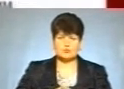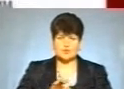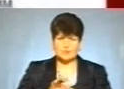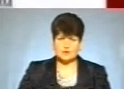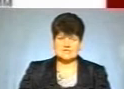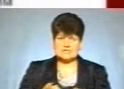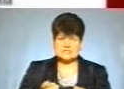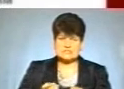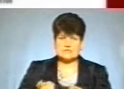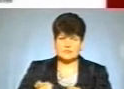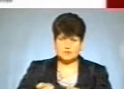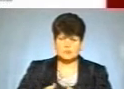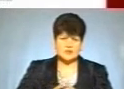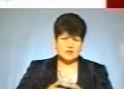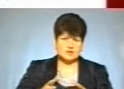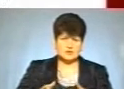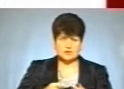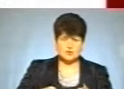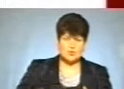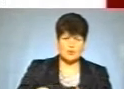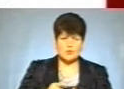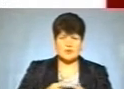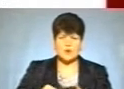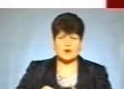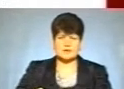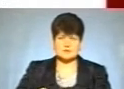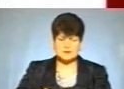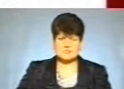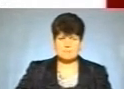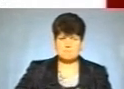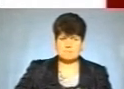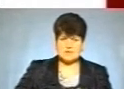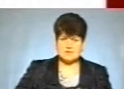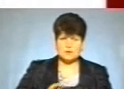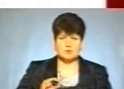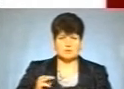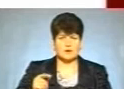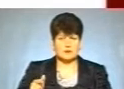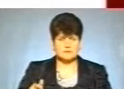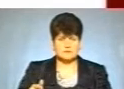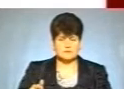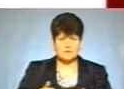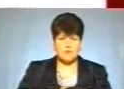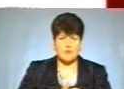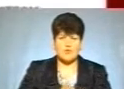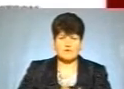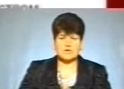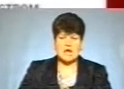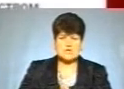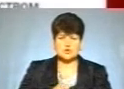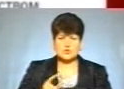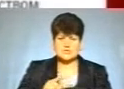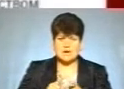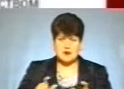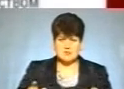із залученням найширшого кола організацій – бізнесу, ОТГ, профільних асоціацій